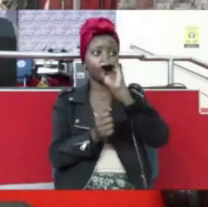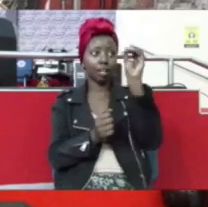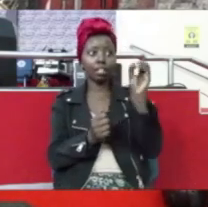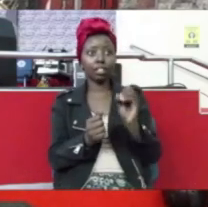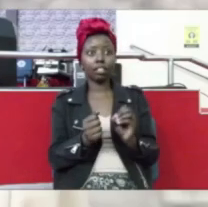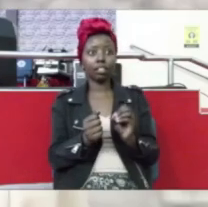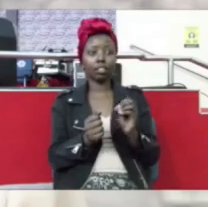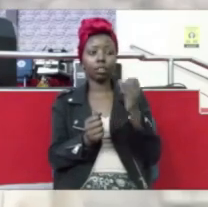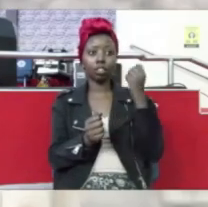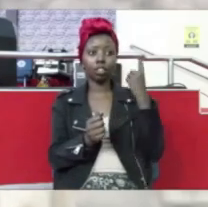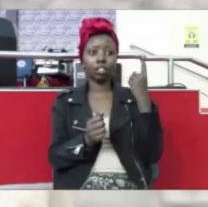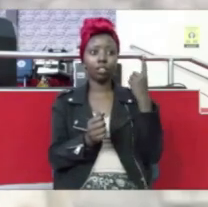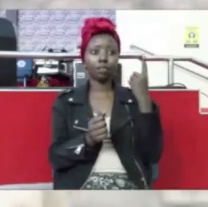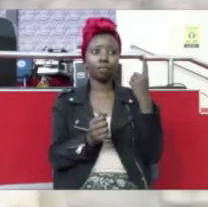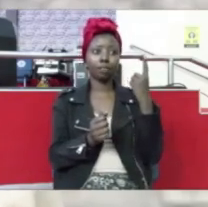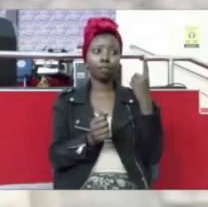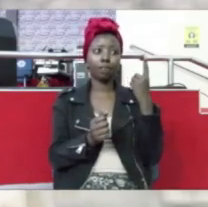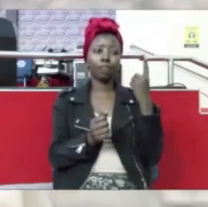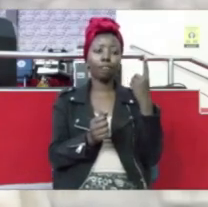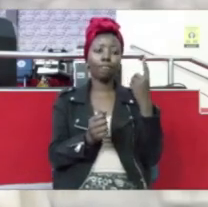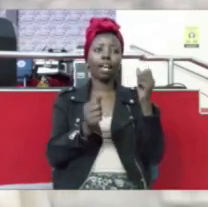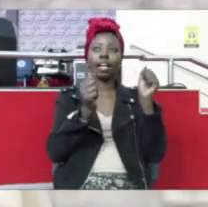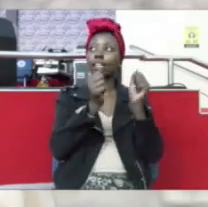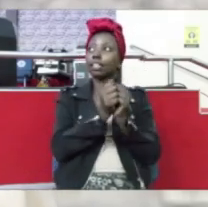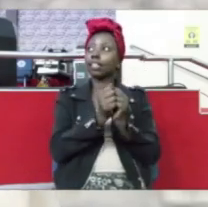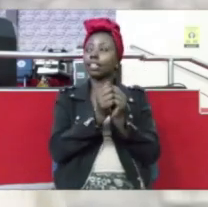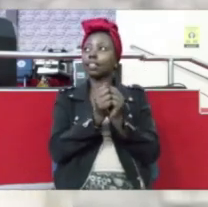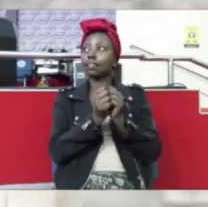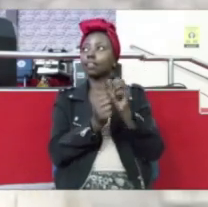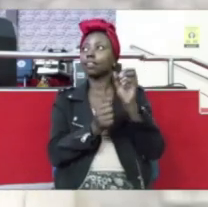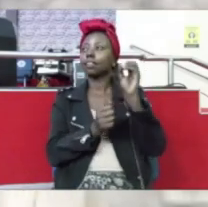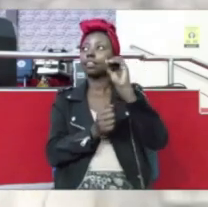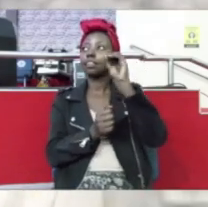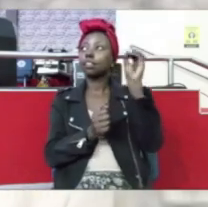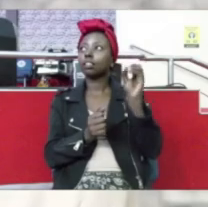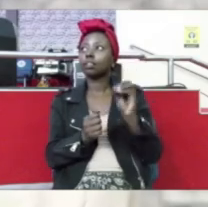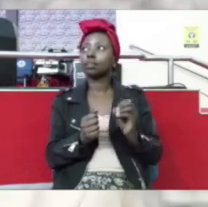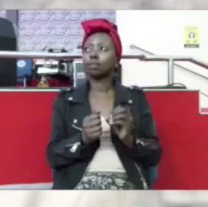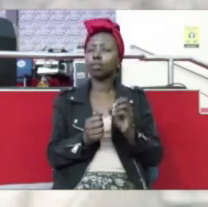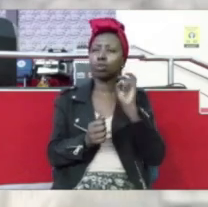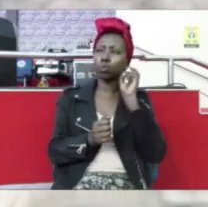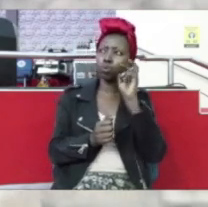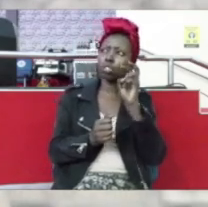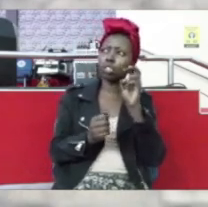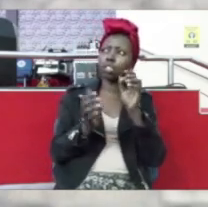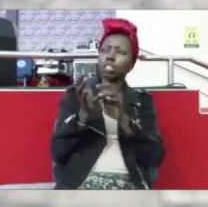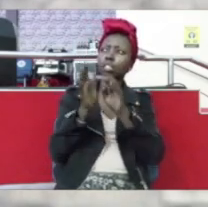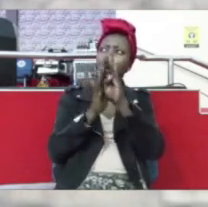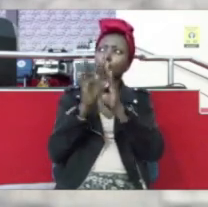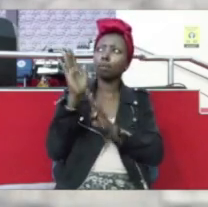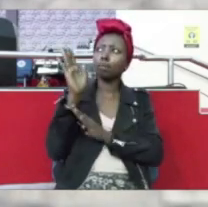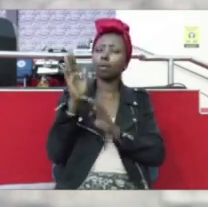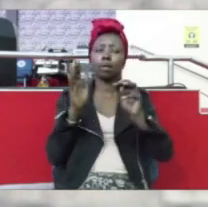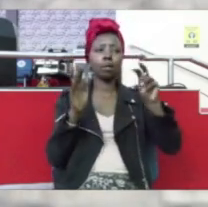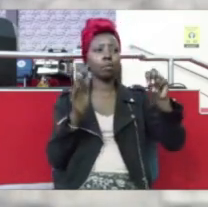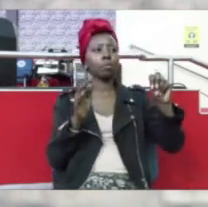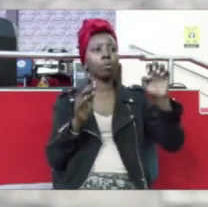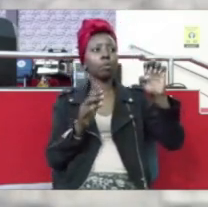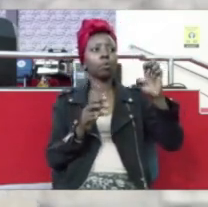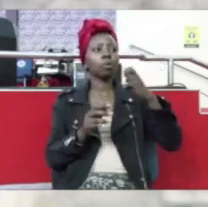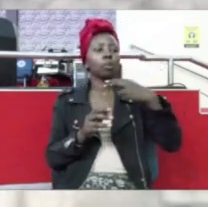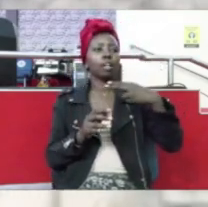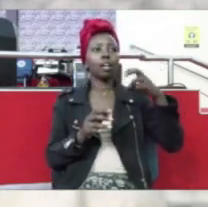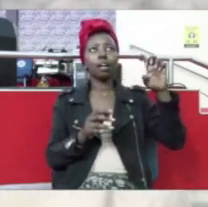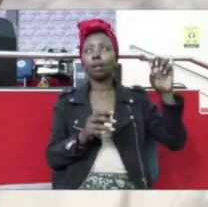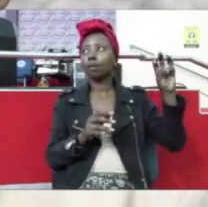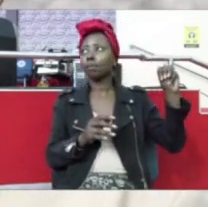ya kwanza. First fruits. Matoleo ya kwanza. And we'll see this in Nehemiah chapter 10 verse 35. Na tunaona katika